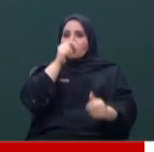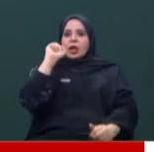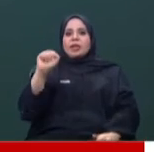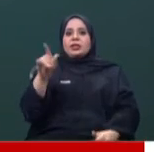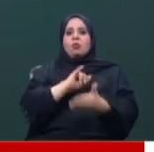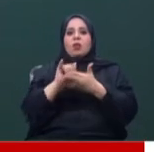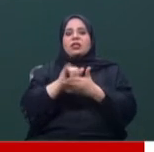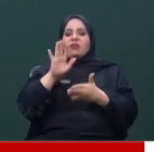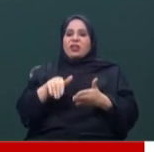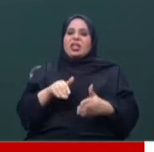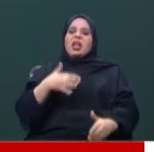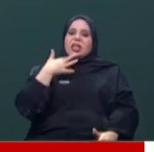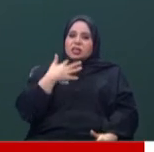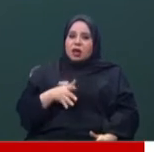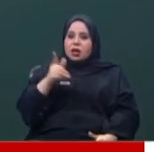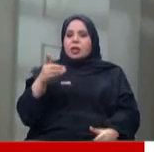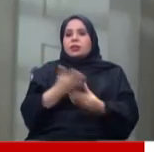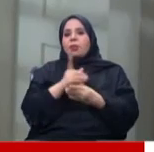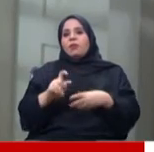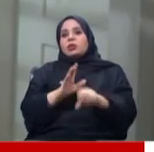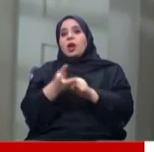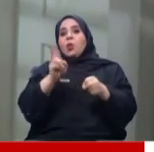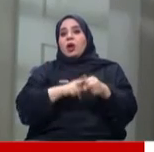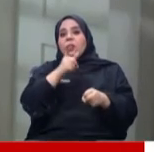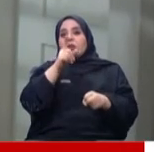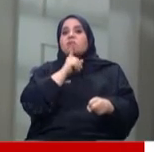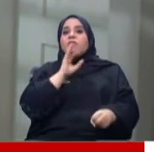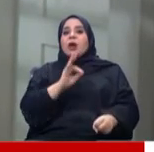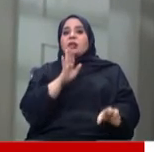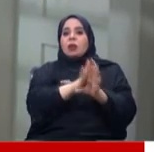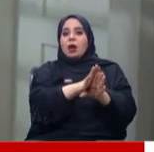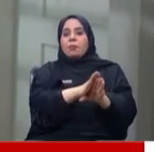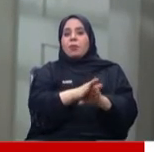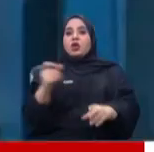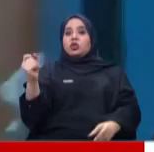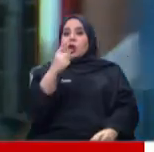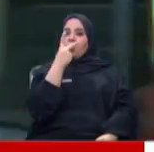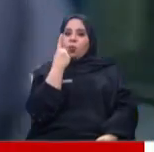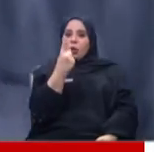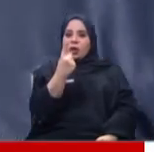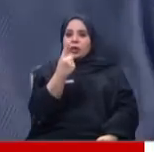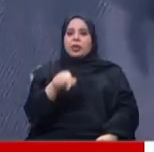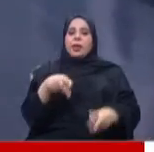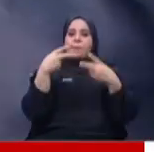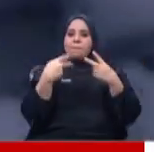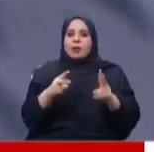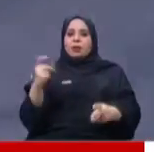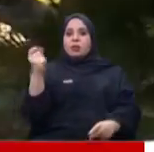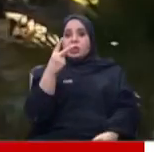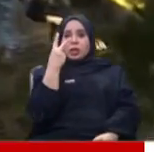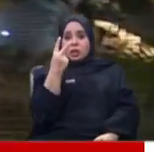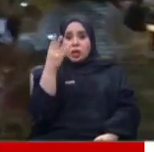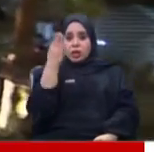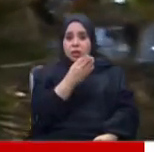للمؤسسات المتأثرة من تبعات الجائحة، وعليه ستكون مدة الدعم المقدمة شهرا واحدا اعتبارا من